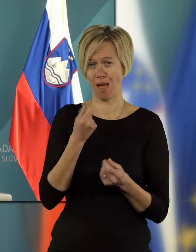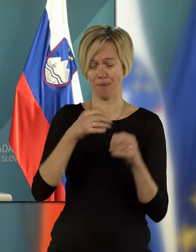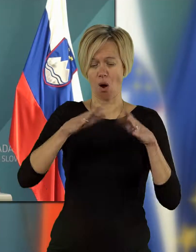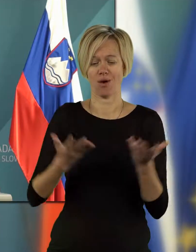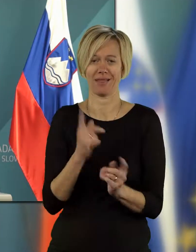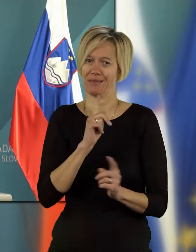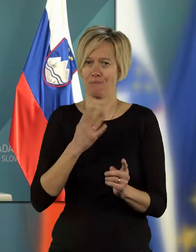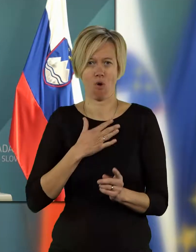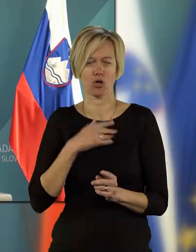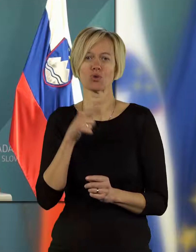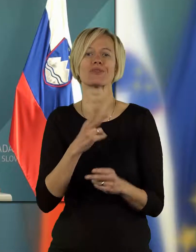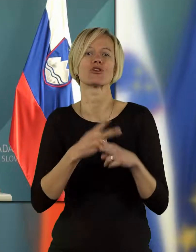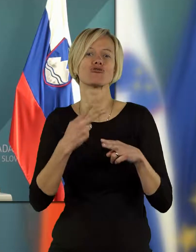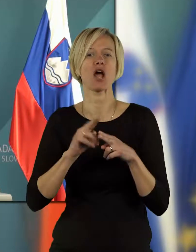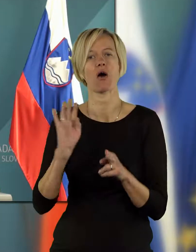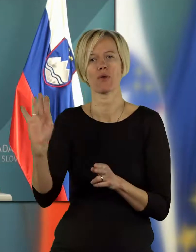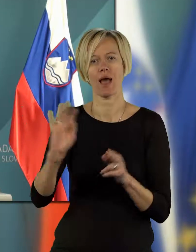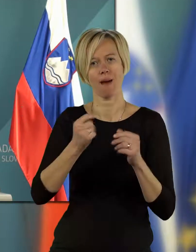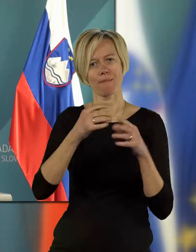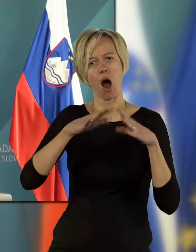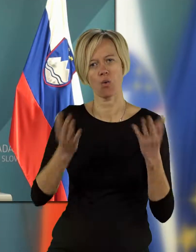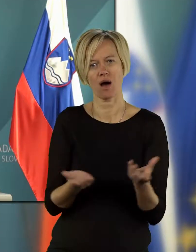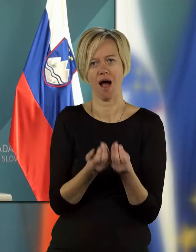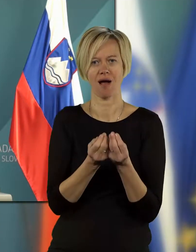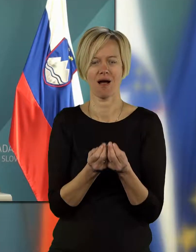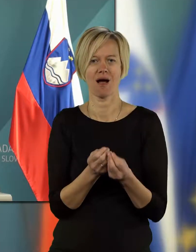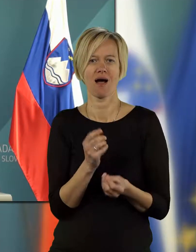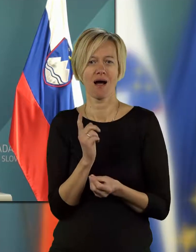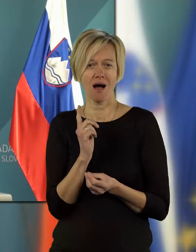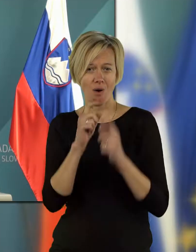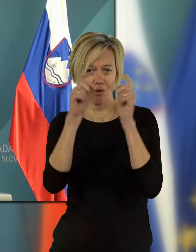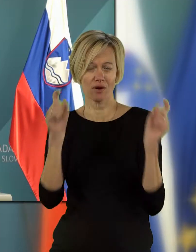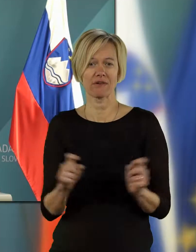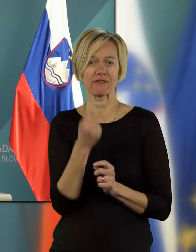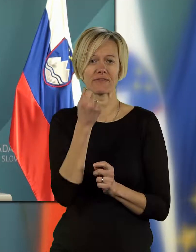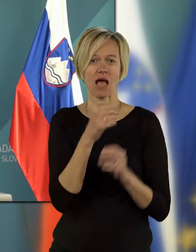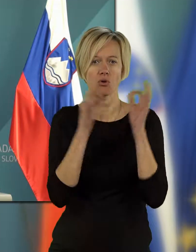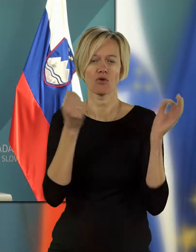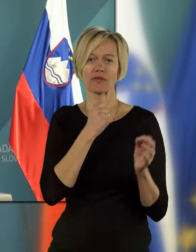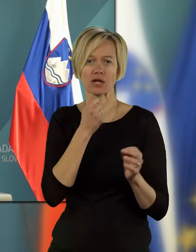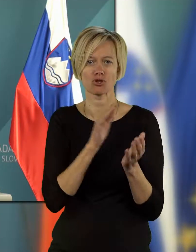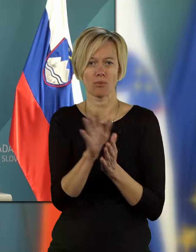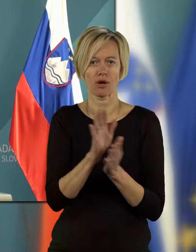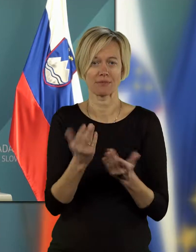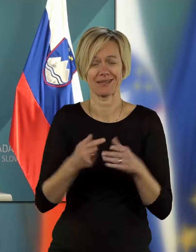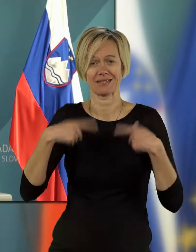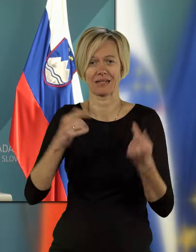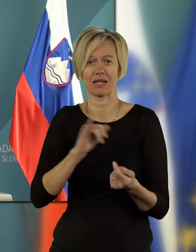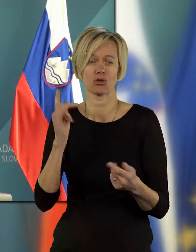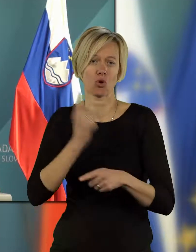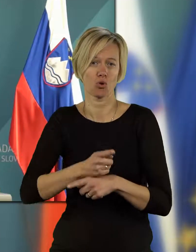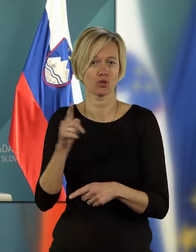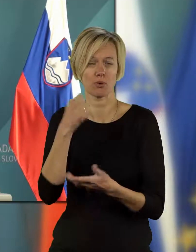Moja malha ni moja malha, to je državna malha. Okvir javnofinančne porabe za naslednje leto